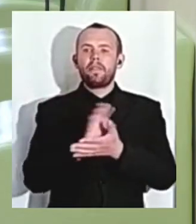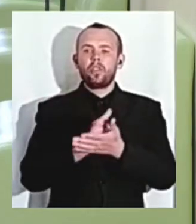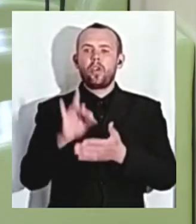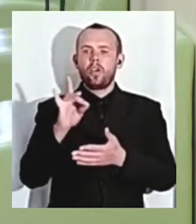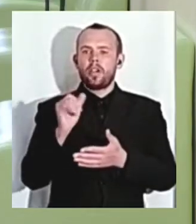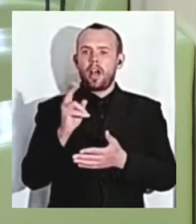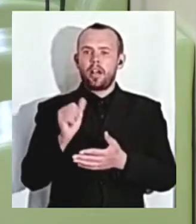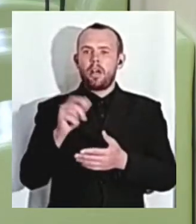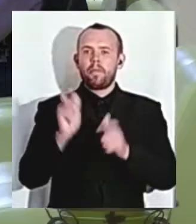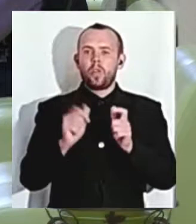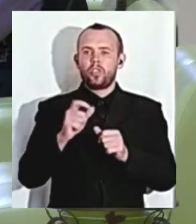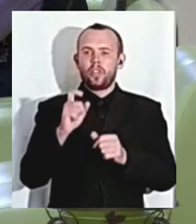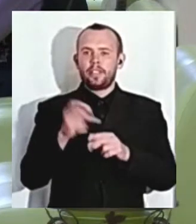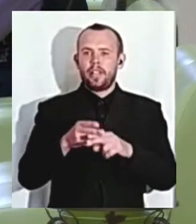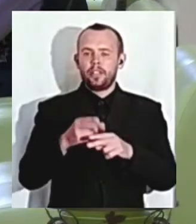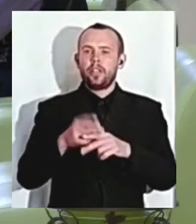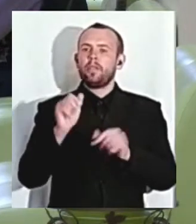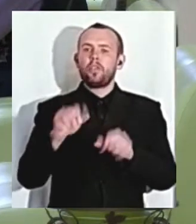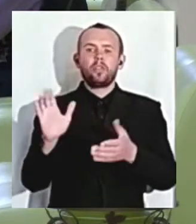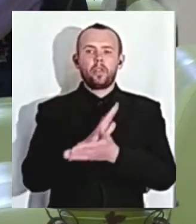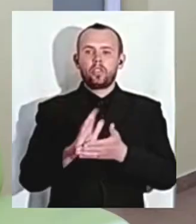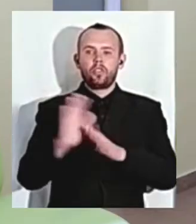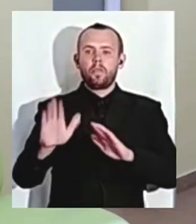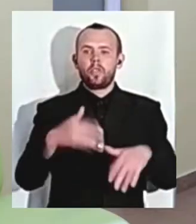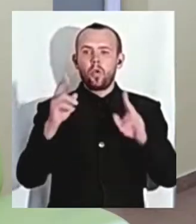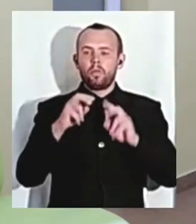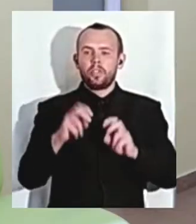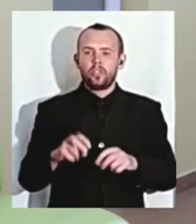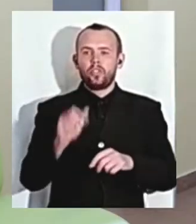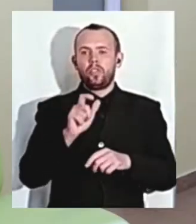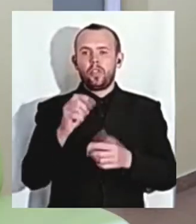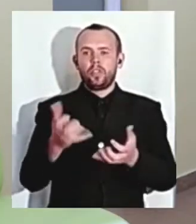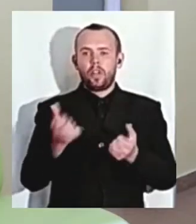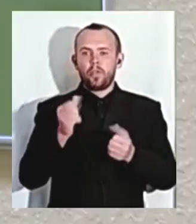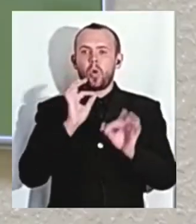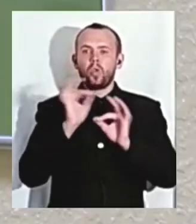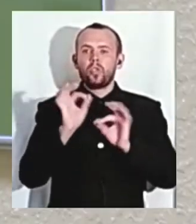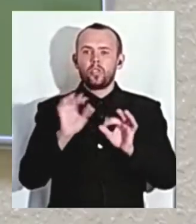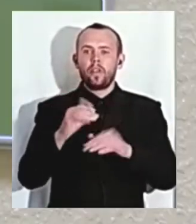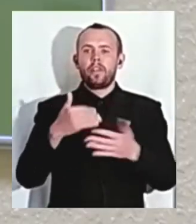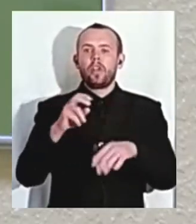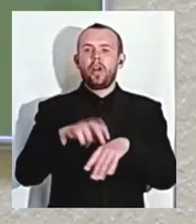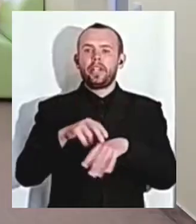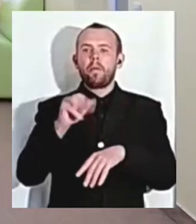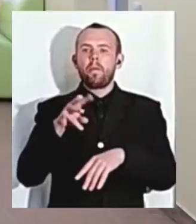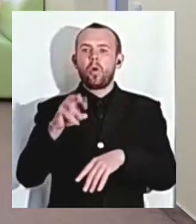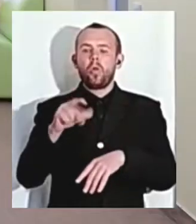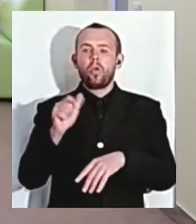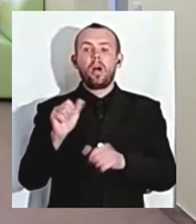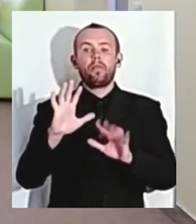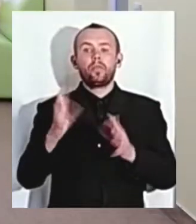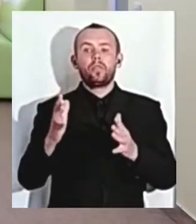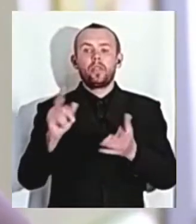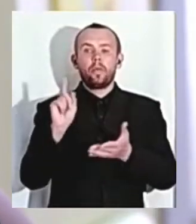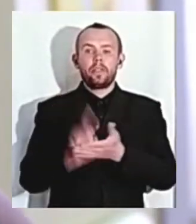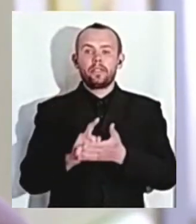охочі можуть безкоштовно пройти обстеження грудей та отримати консультацію від лікаря-мамолога або у разі необхідності від гінеколога. 50-річна